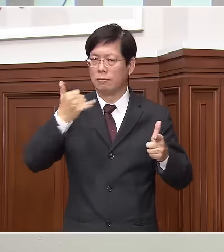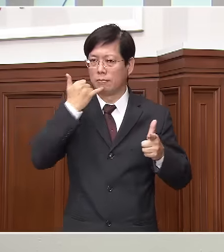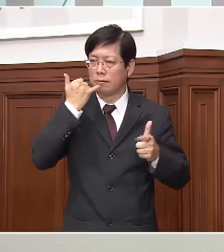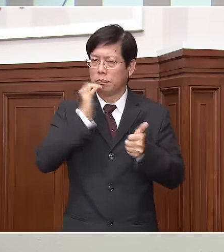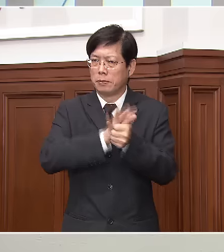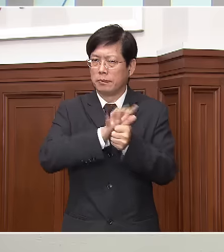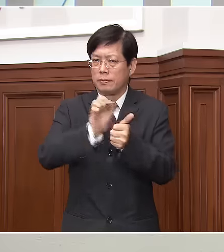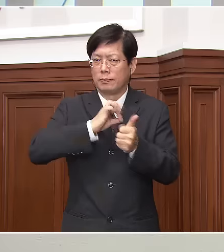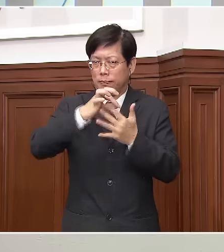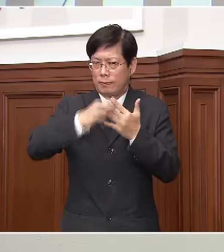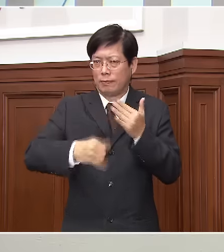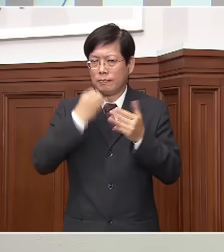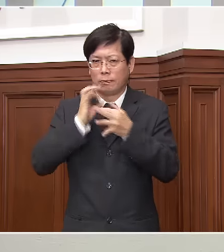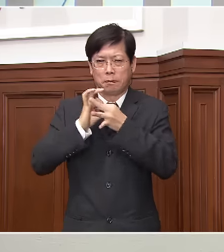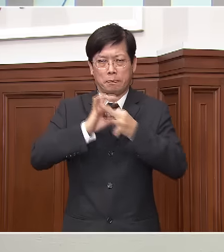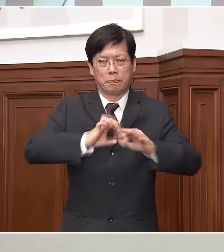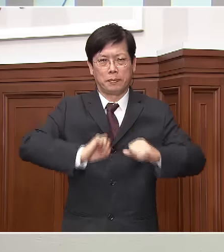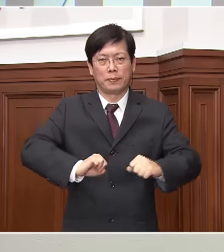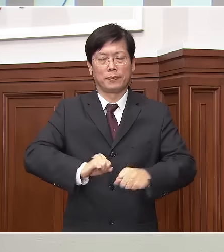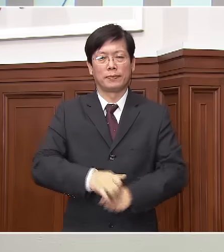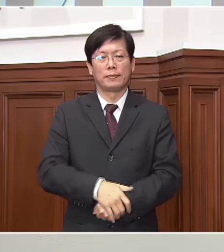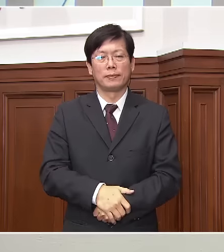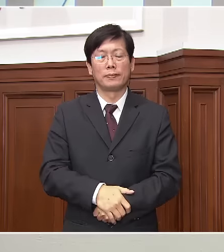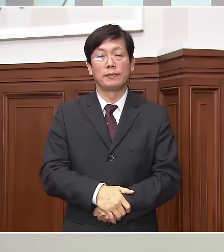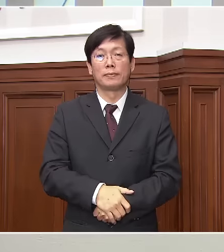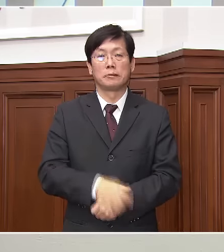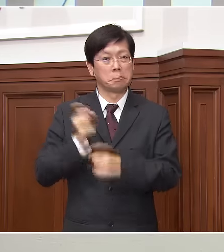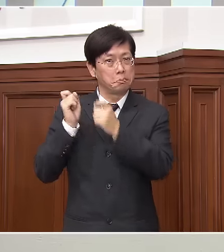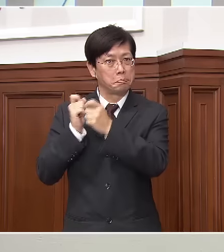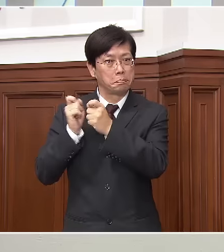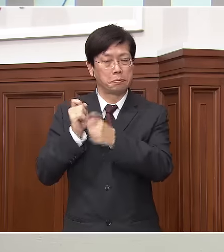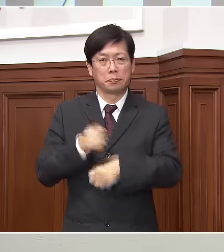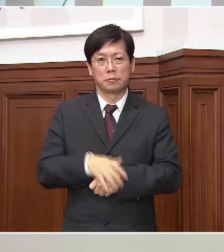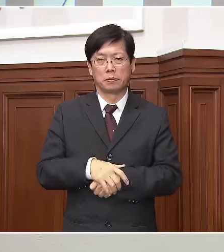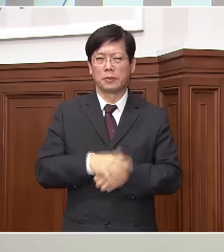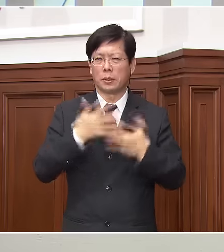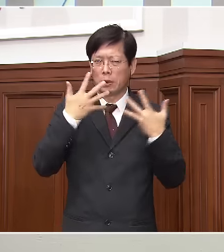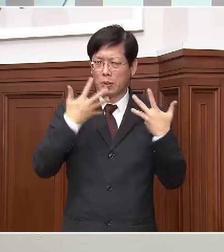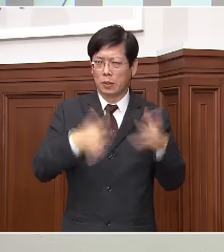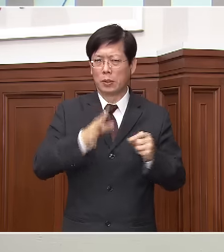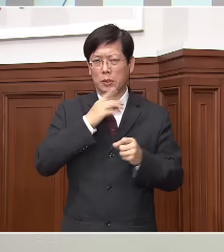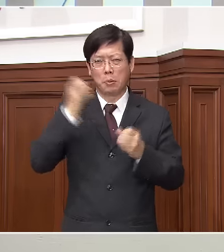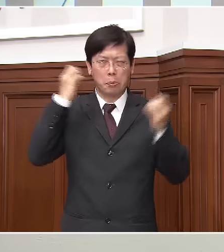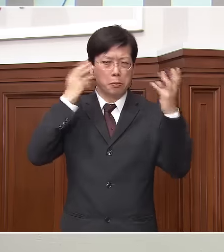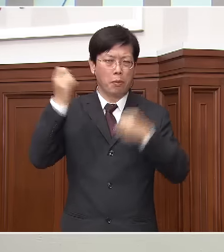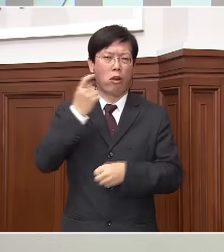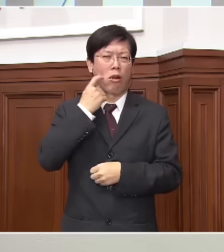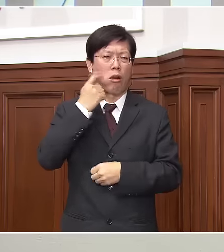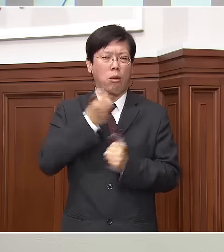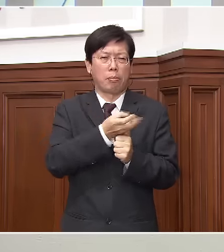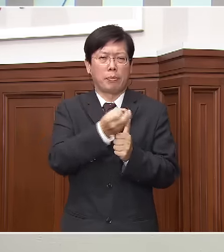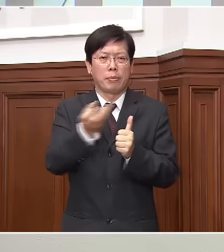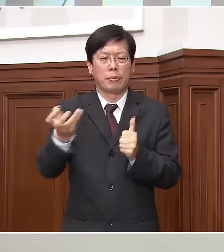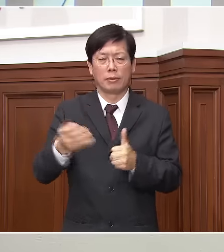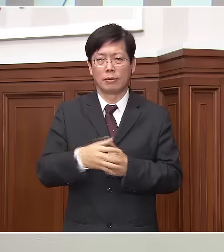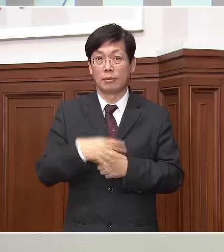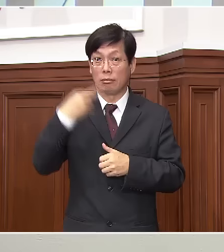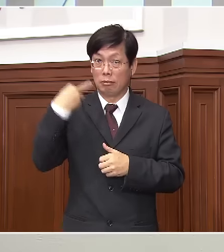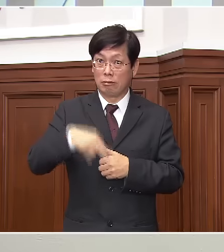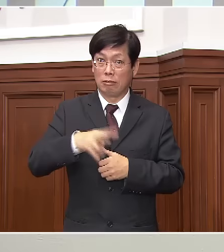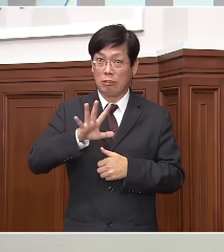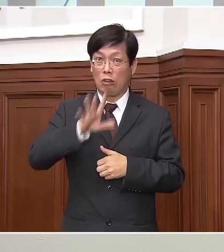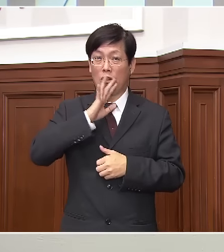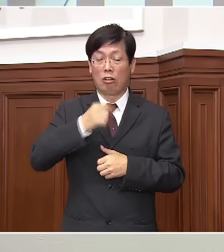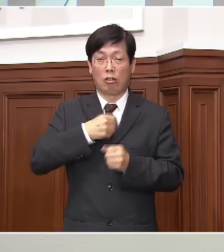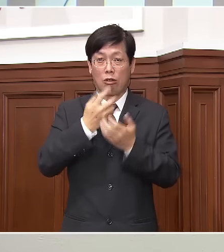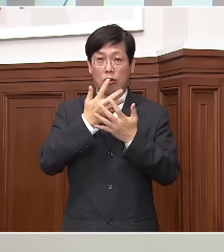度可以更加的健全。这段时间以来，有许多不实的消息在散播，也有 LINE 上面的